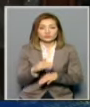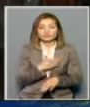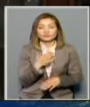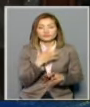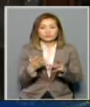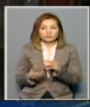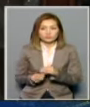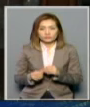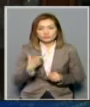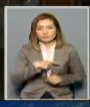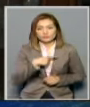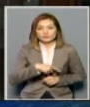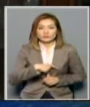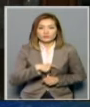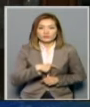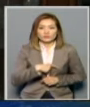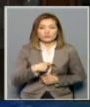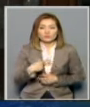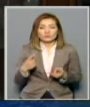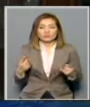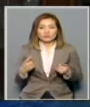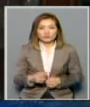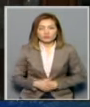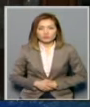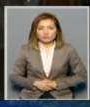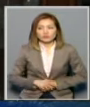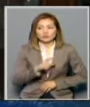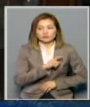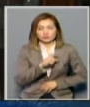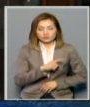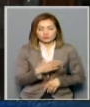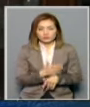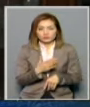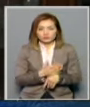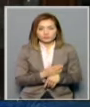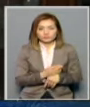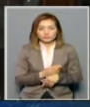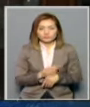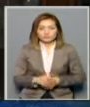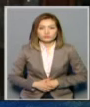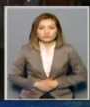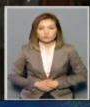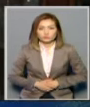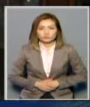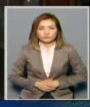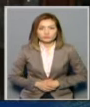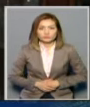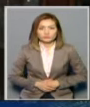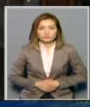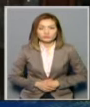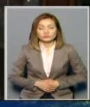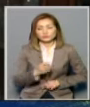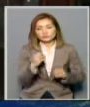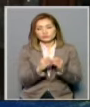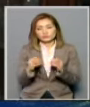шапағаты, өзінің бойындағы Алла берген үлкен бір қасиеті десек пе екен, еңбекқорлығы деп білуге болады. Ол